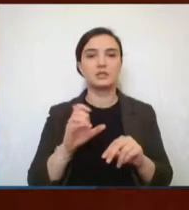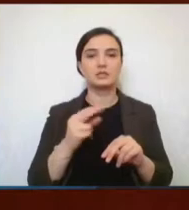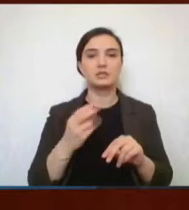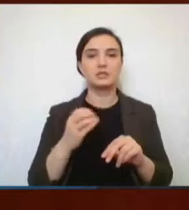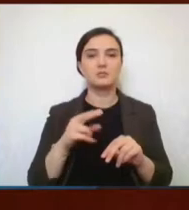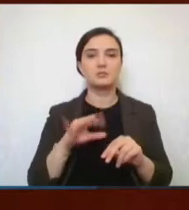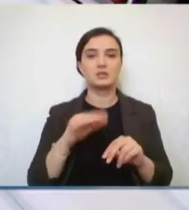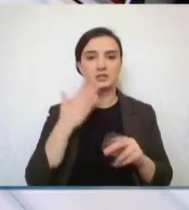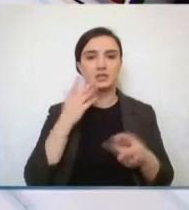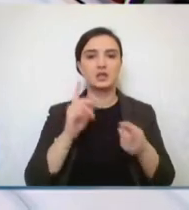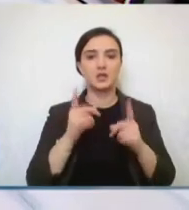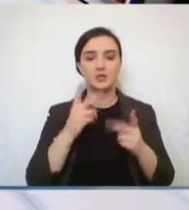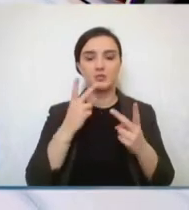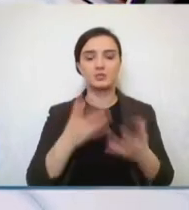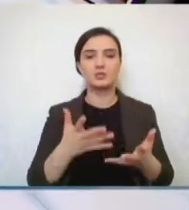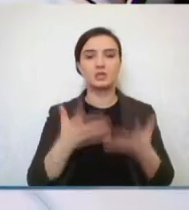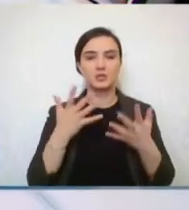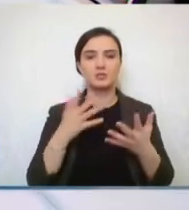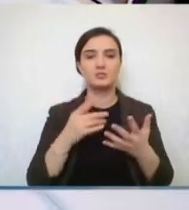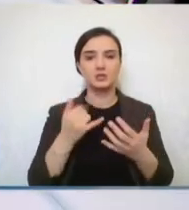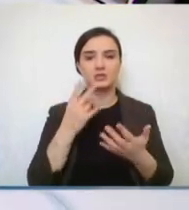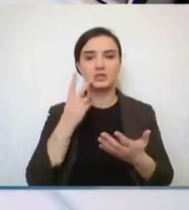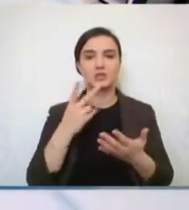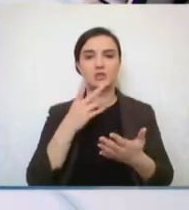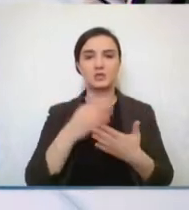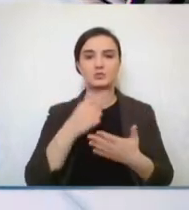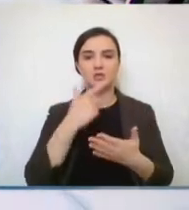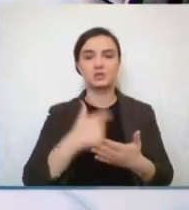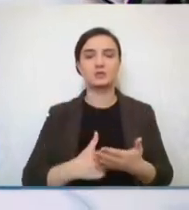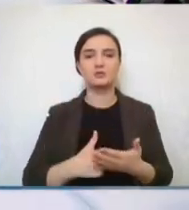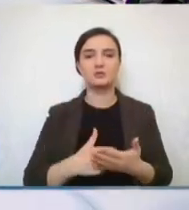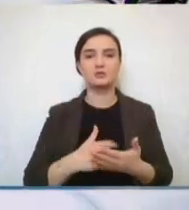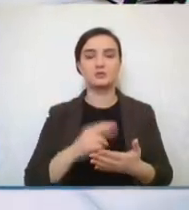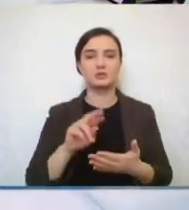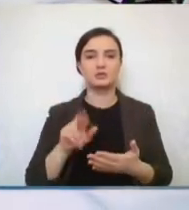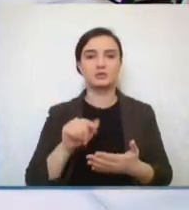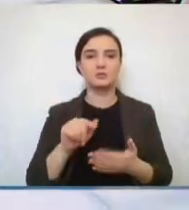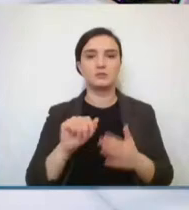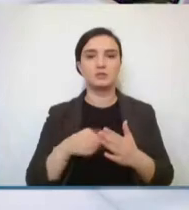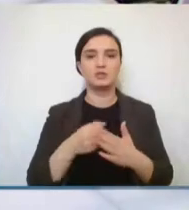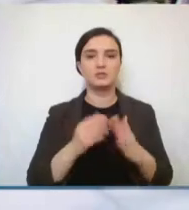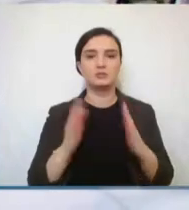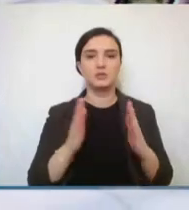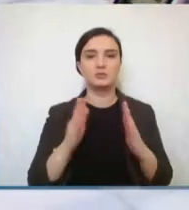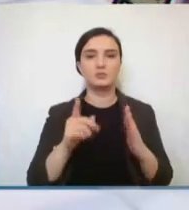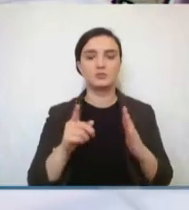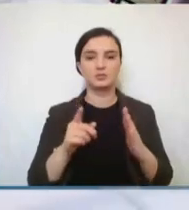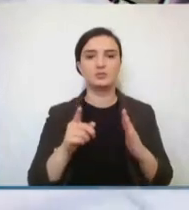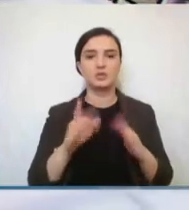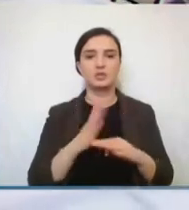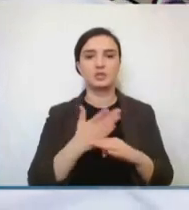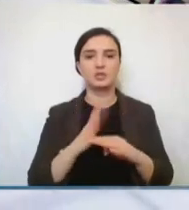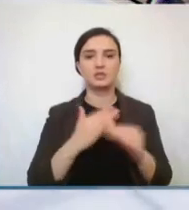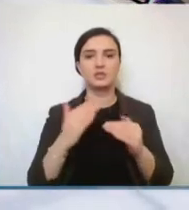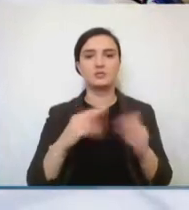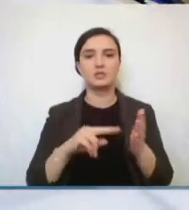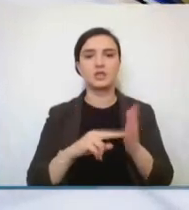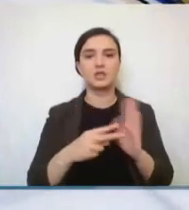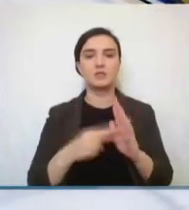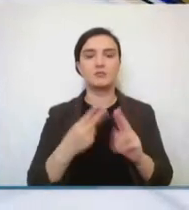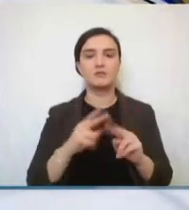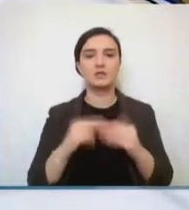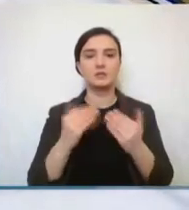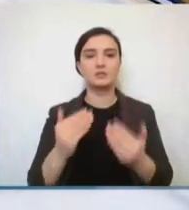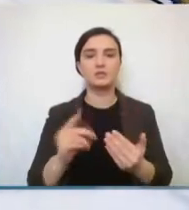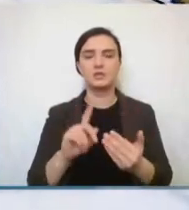აღქმა, დღეს დანახვა საკუთარი თავის და მაქსიმალურად განაწილება, დაგეგმა იმისა, რა შეიძლება